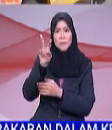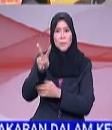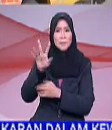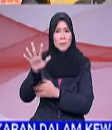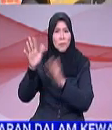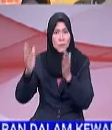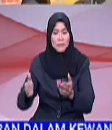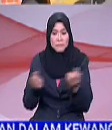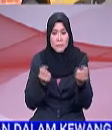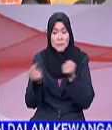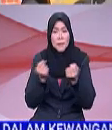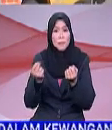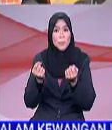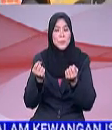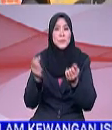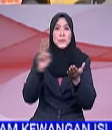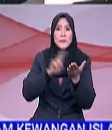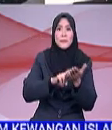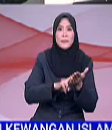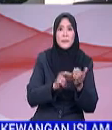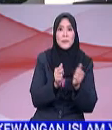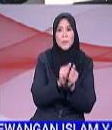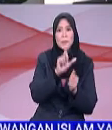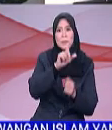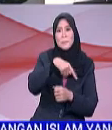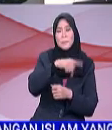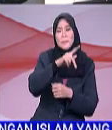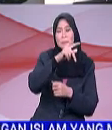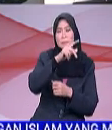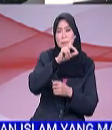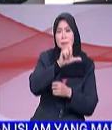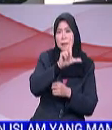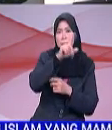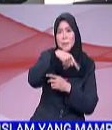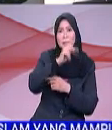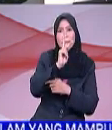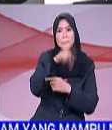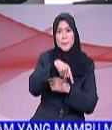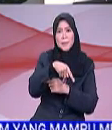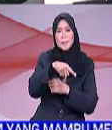44,925 pemandu di negeri ini berdaftar dengan LPKP Sabah, terdiri